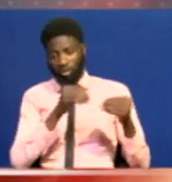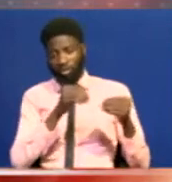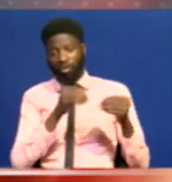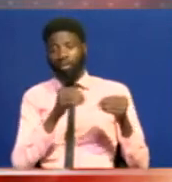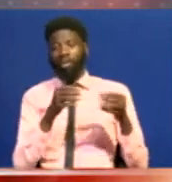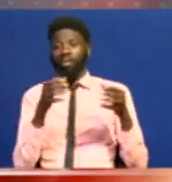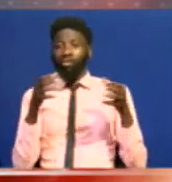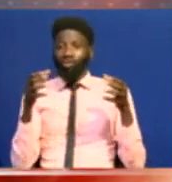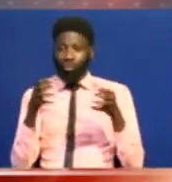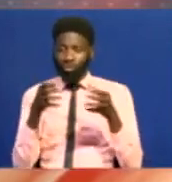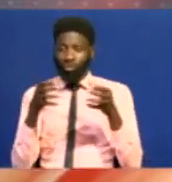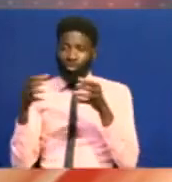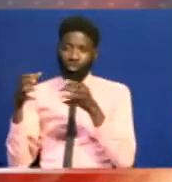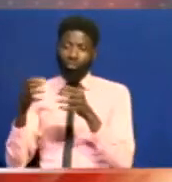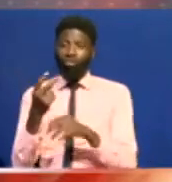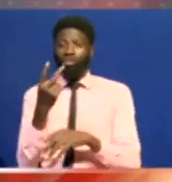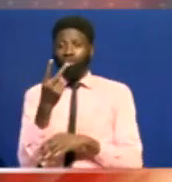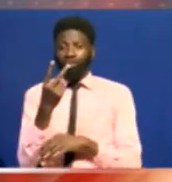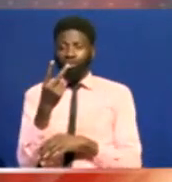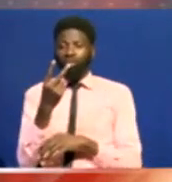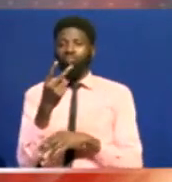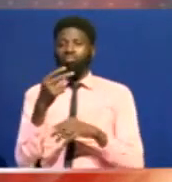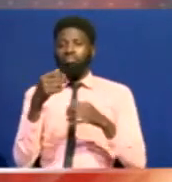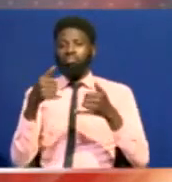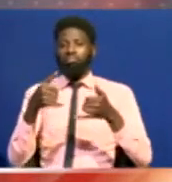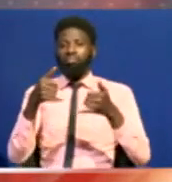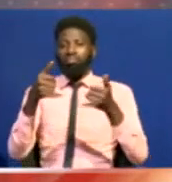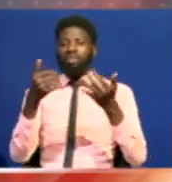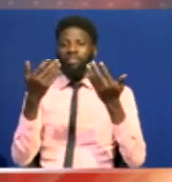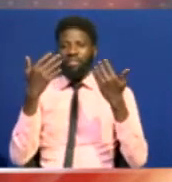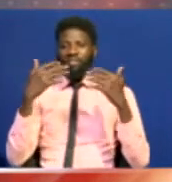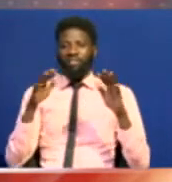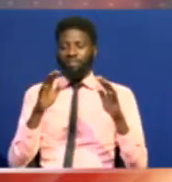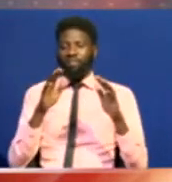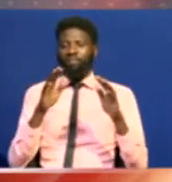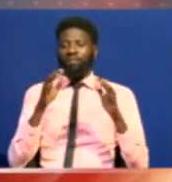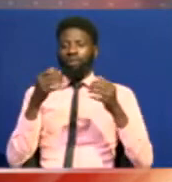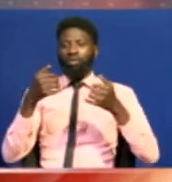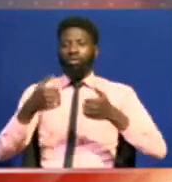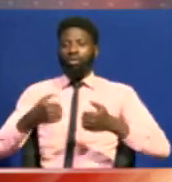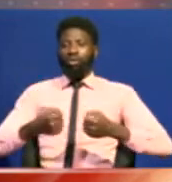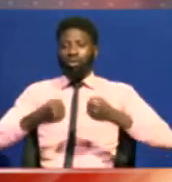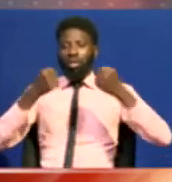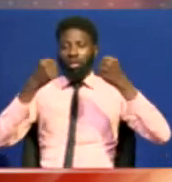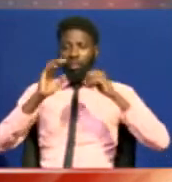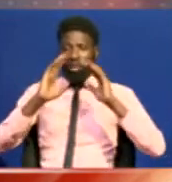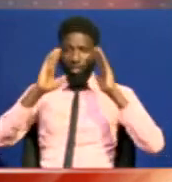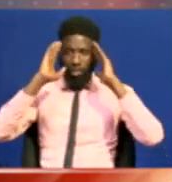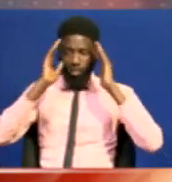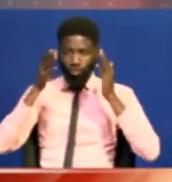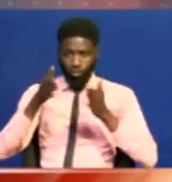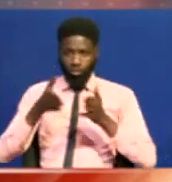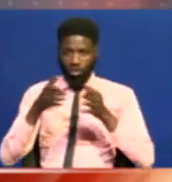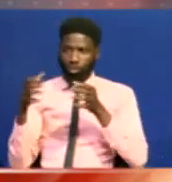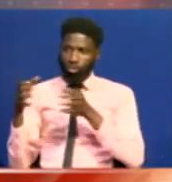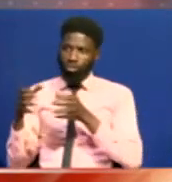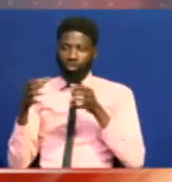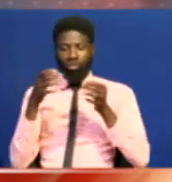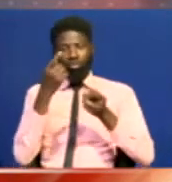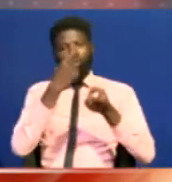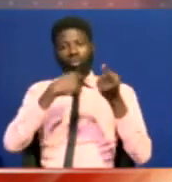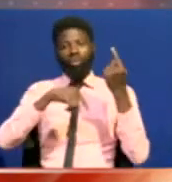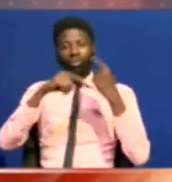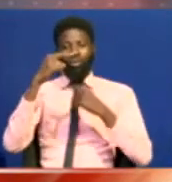mabingwa makala ya kwanza ya mashindano ya soka ya kuwania kombe la waziri Ababu Namwamba baada ya kushinda mechi zao leo katika uwanja